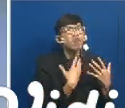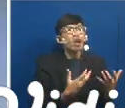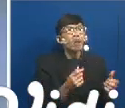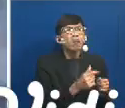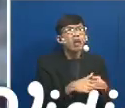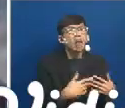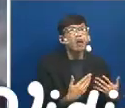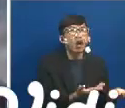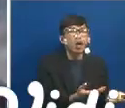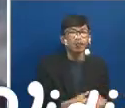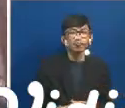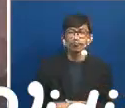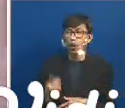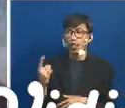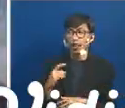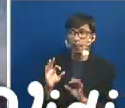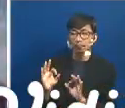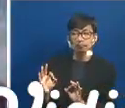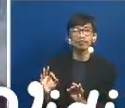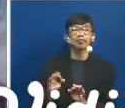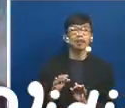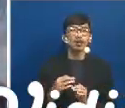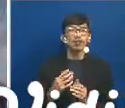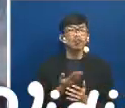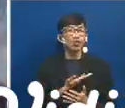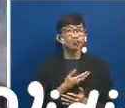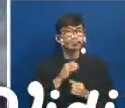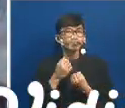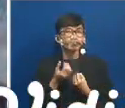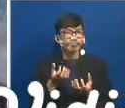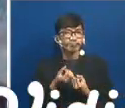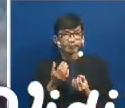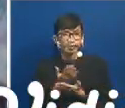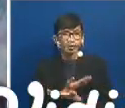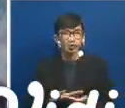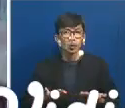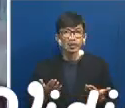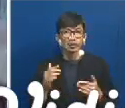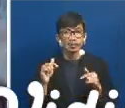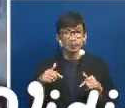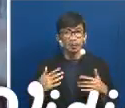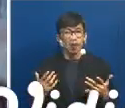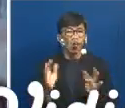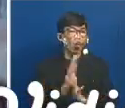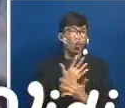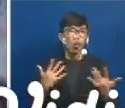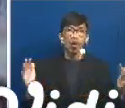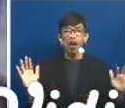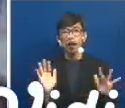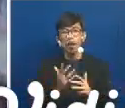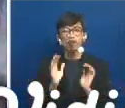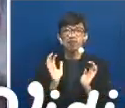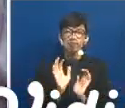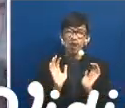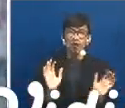Jadi sebelum saya menjawab pertanyaan Anda, saya akan gambarkan terlebih dahulu kondisi Pasar Tanah Abang saat ini. Sangat ramai sekali dipadati oleh pembeli.